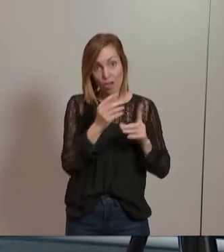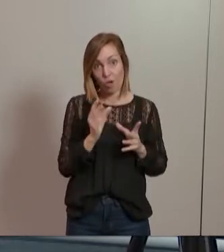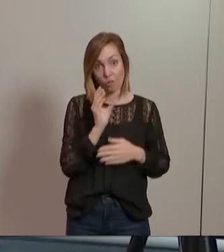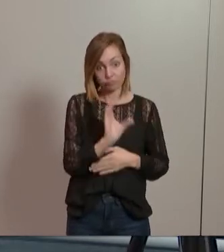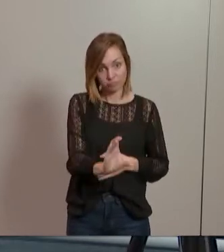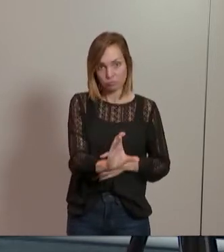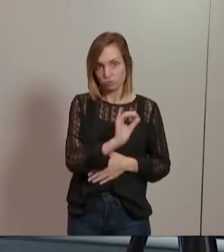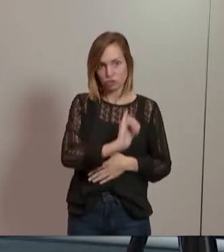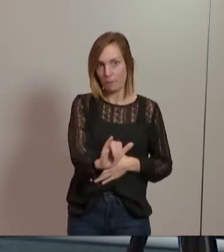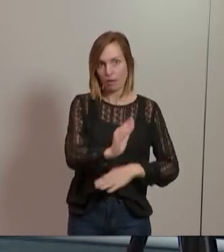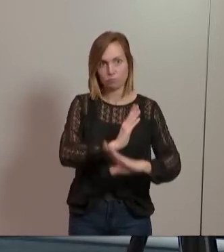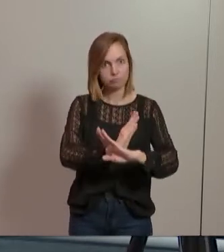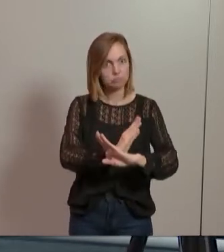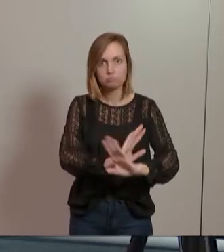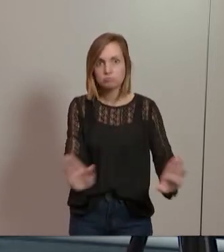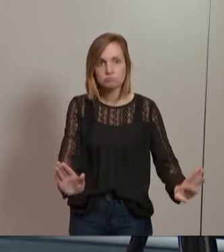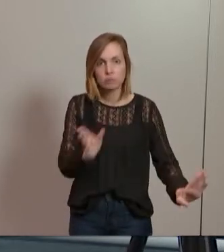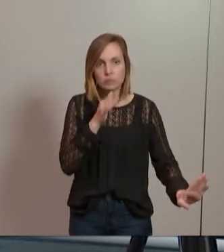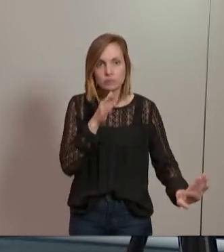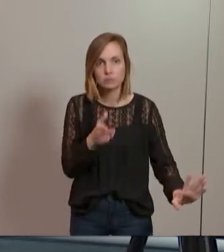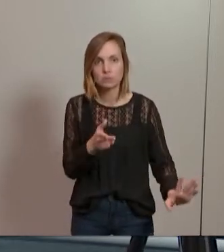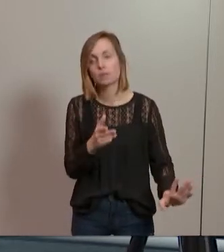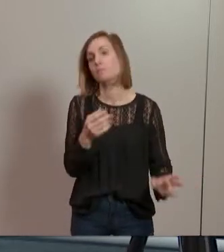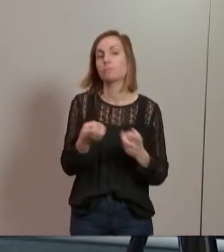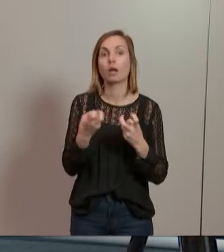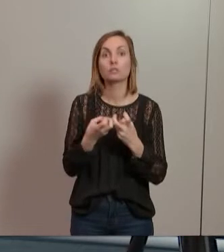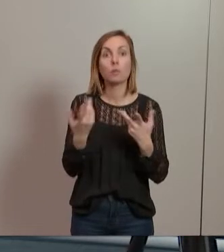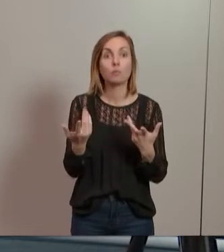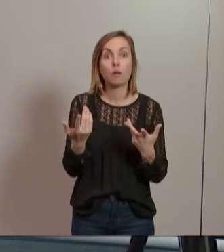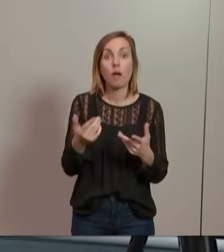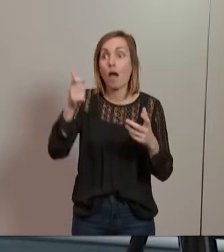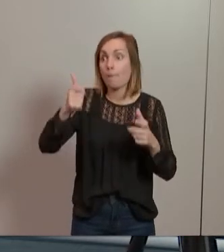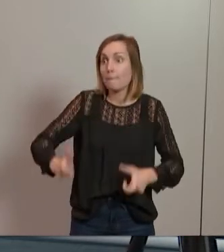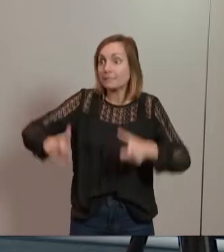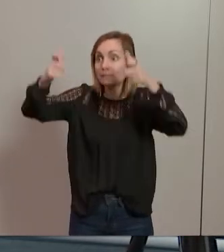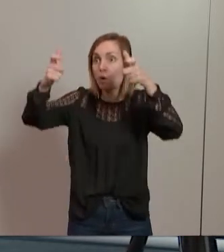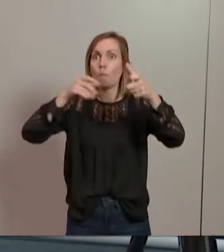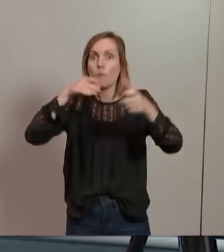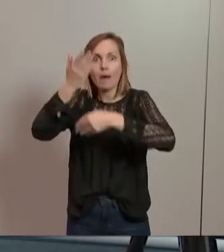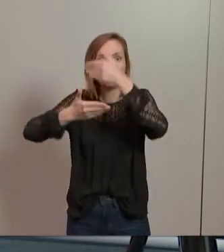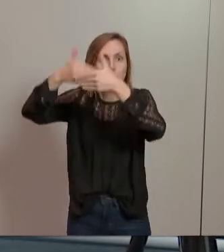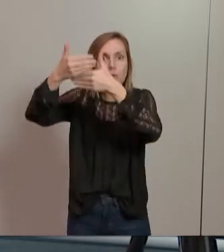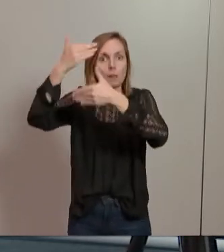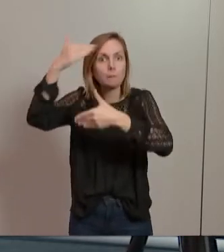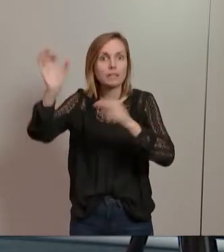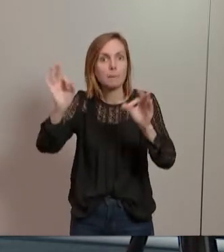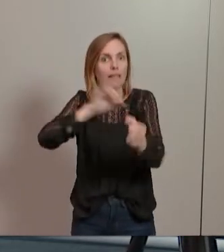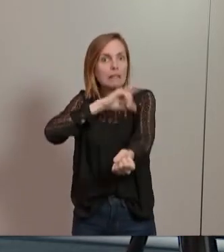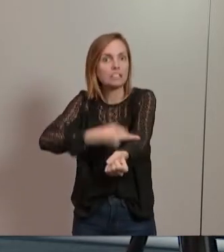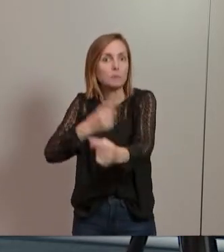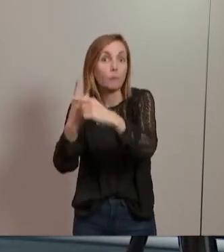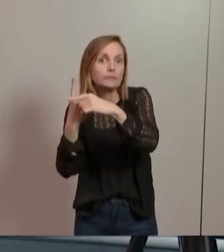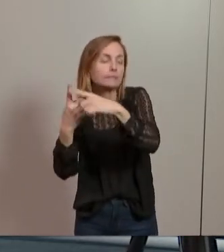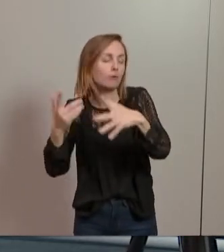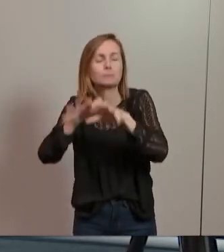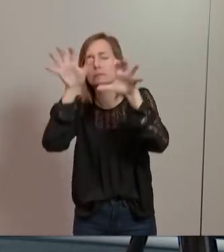que jamais on ne devrait construire ou poursuivre la construction d'un quelconque bâtiment qui ne soit pas à énergie positive, par exemple. Mais il y a plein d'exemples de